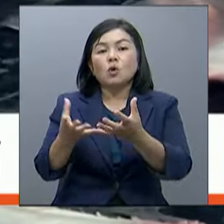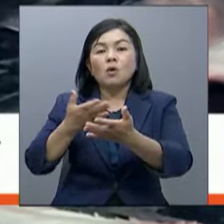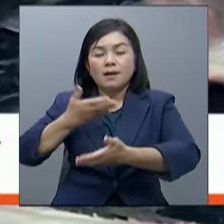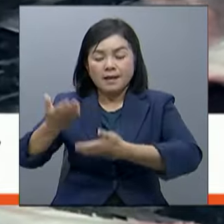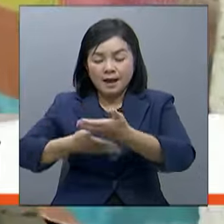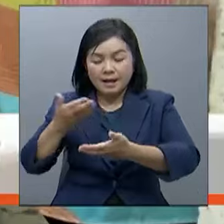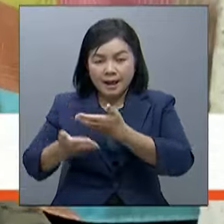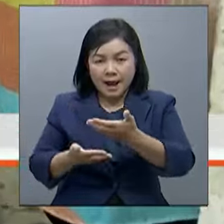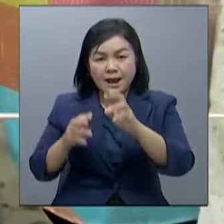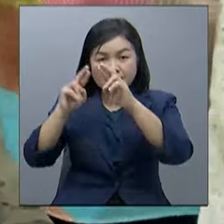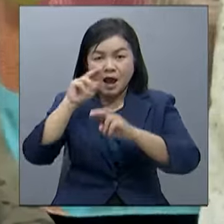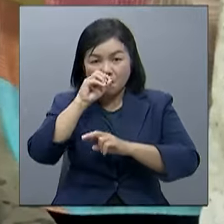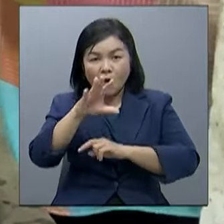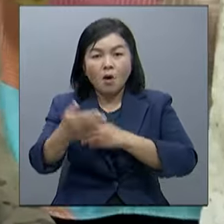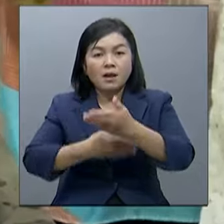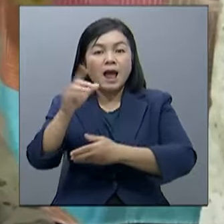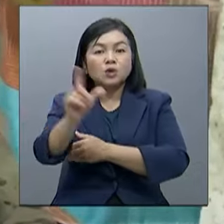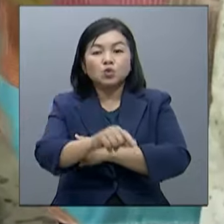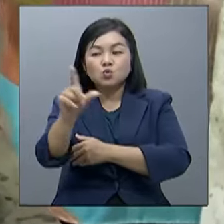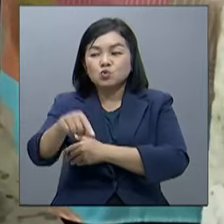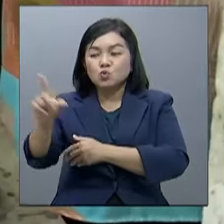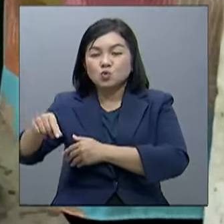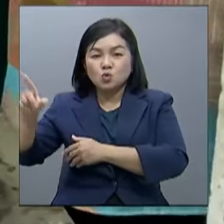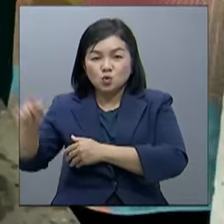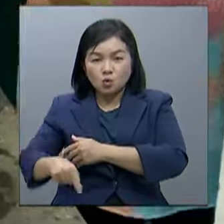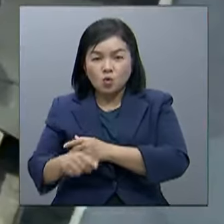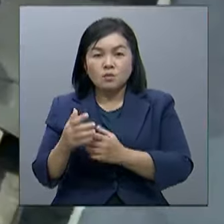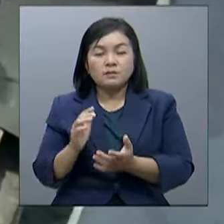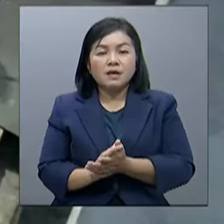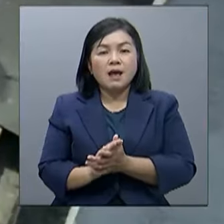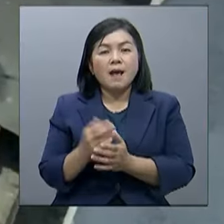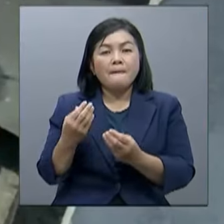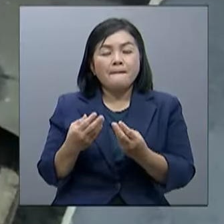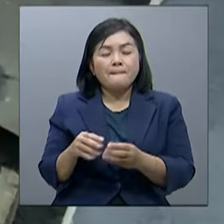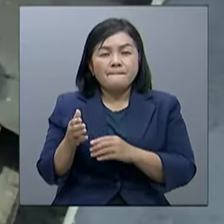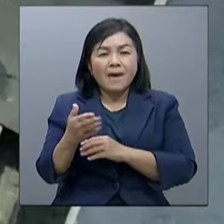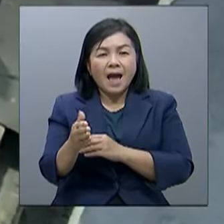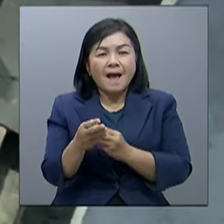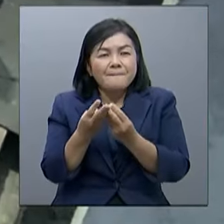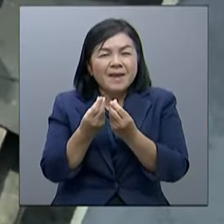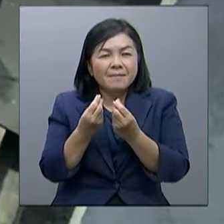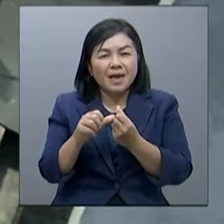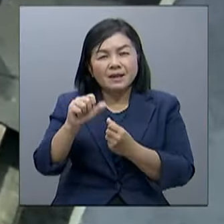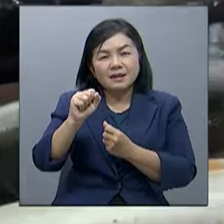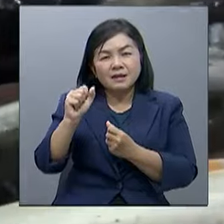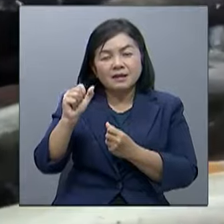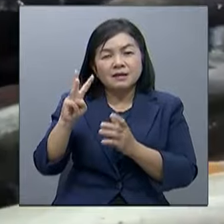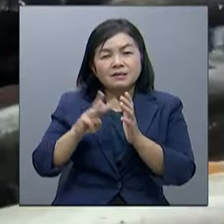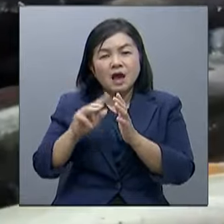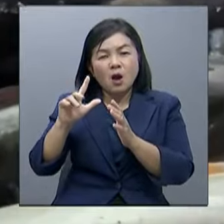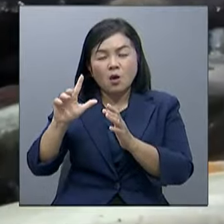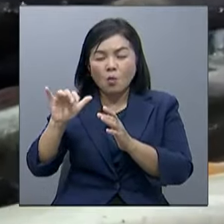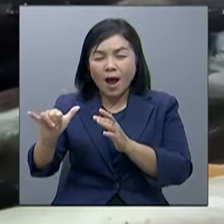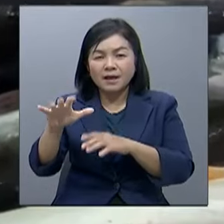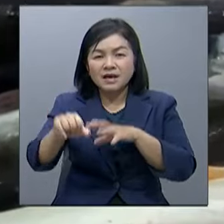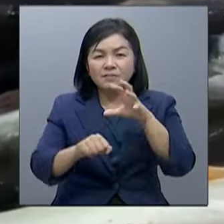นี้ปลาแม่น้ำมีราคาถูกลงแทบจะทุกชนิดยกเว้นปลาสวายที่แพงขึ้นเพราะว่าจับได้น้อยกิโลกรัมที่